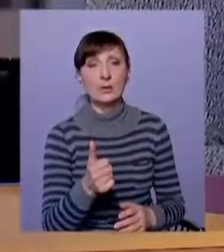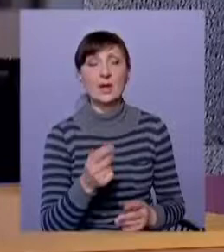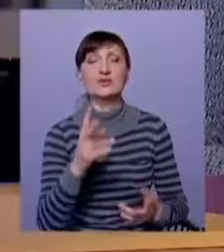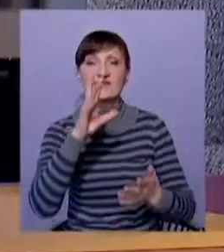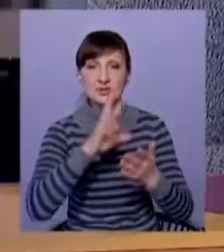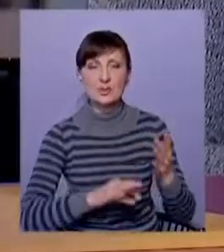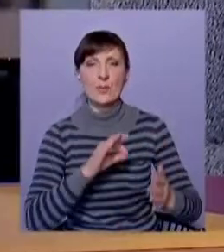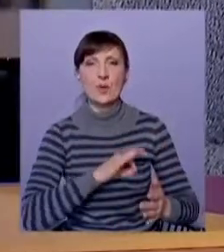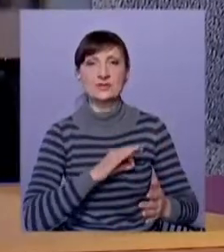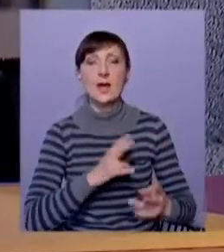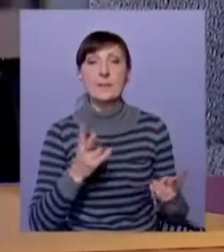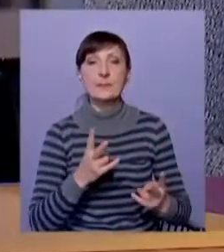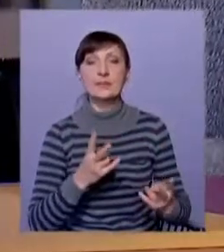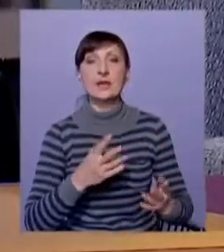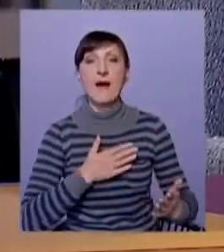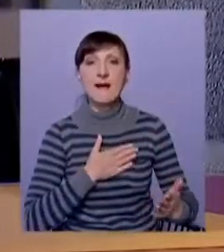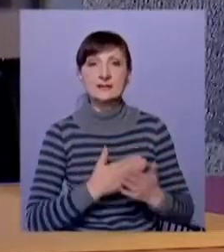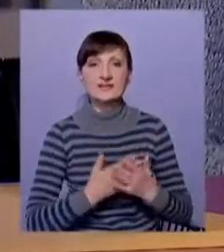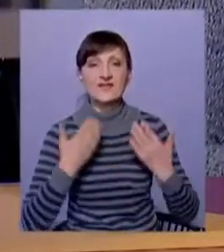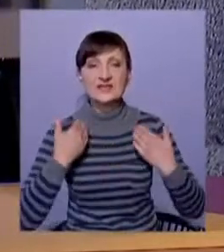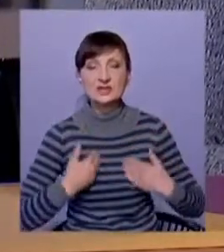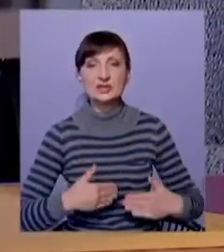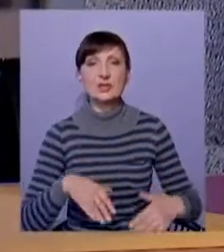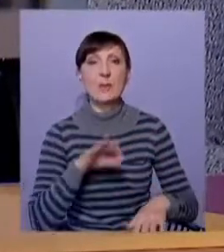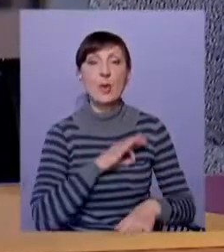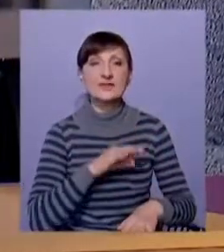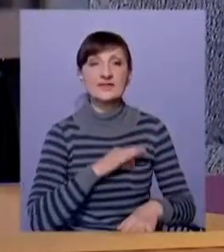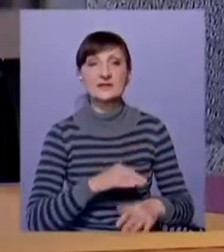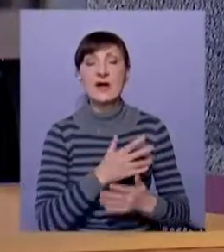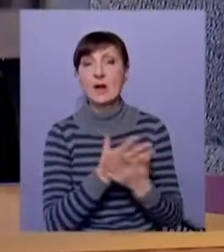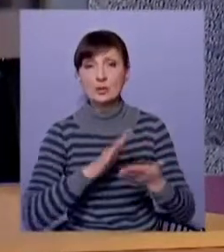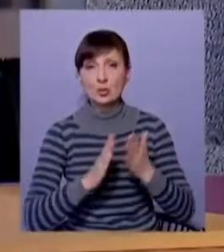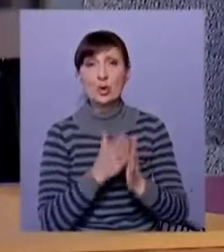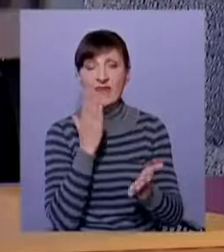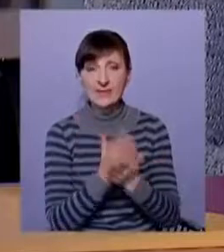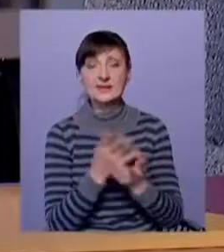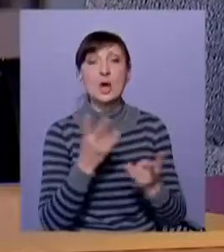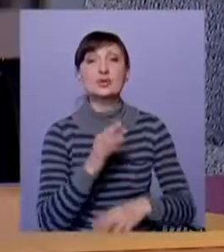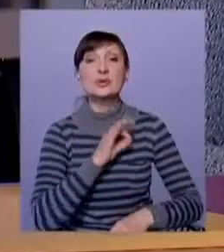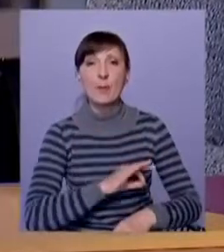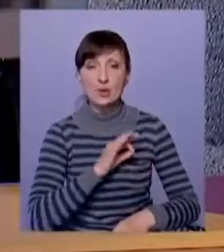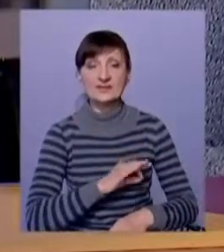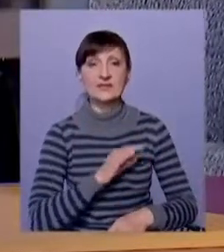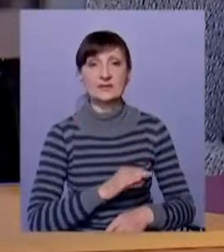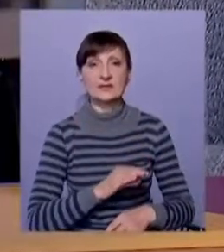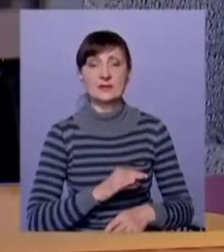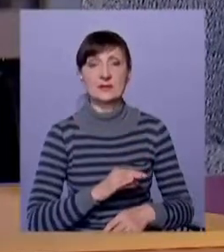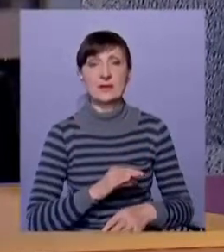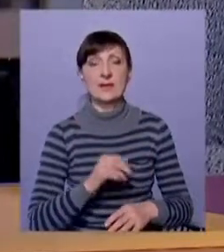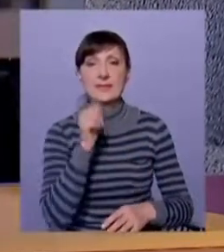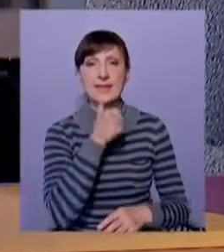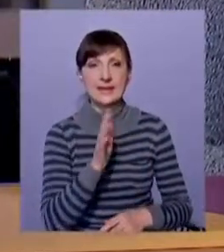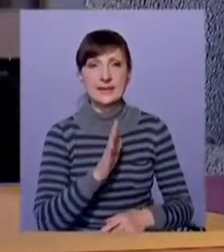Быть физически активными, пользоваться всеми теми благами, которые у нас имеются, доступностью всех этих возможностей для